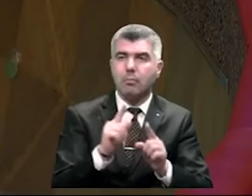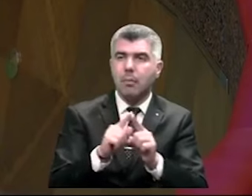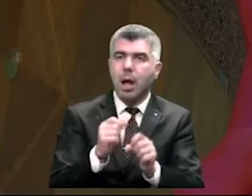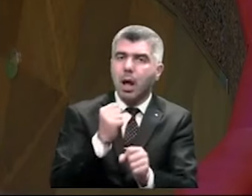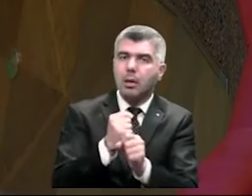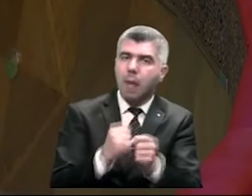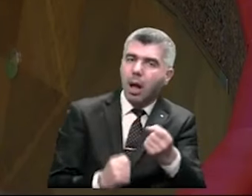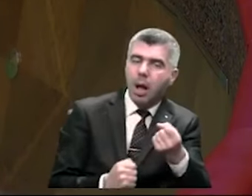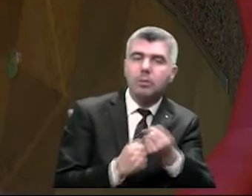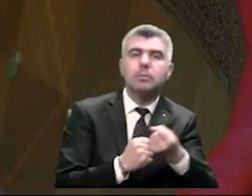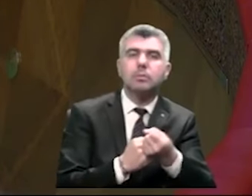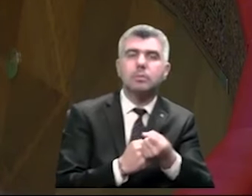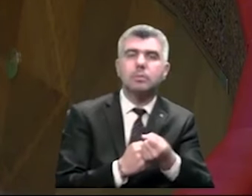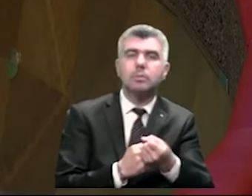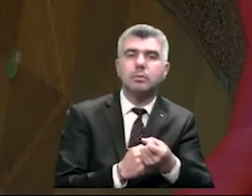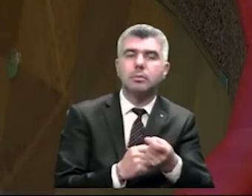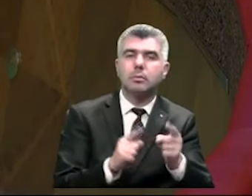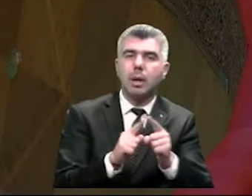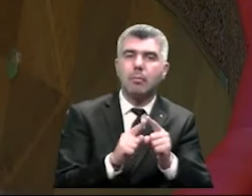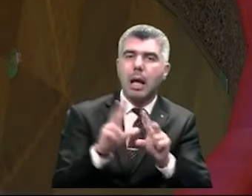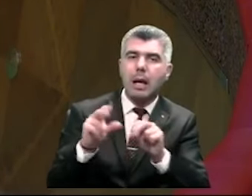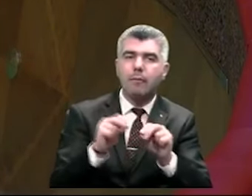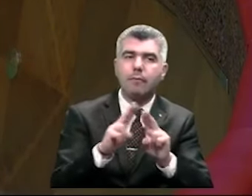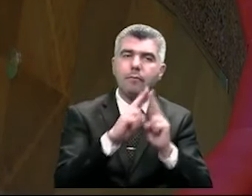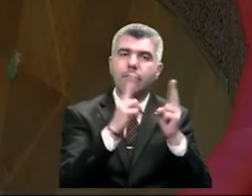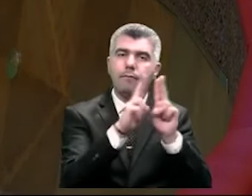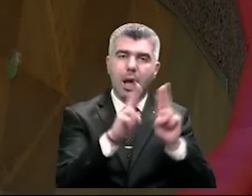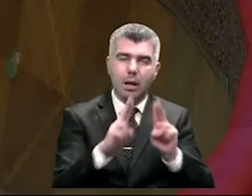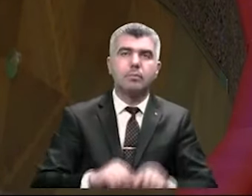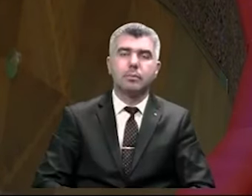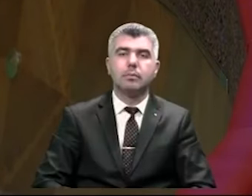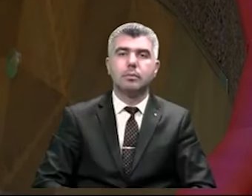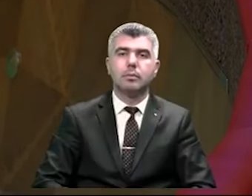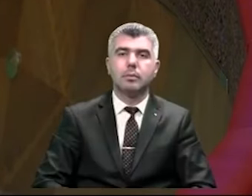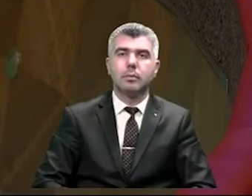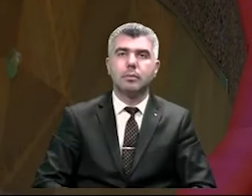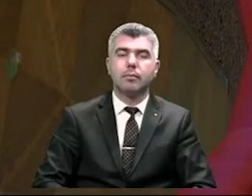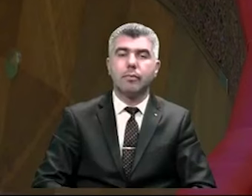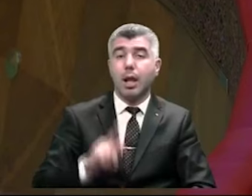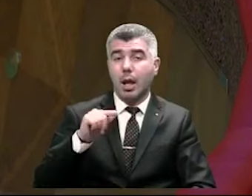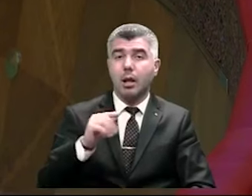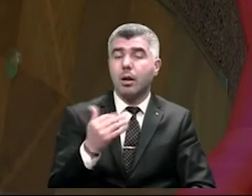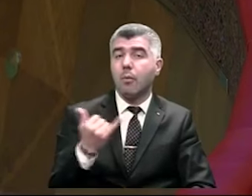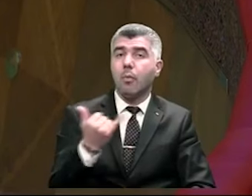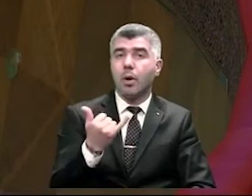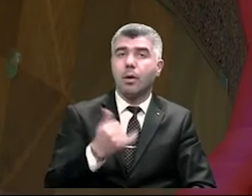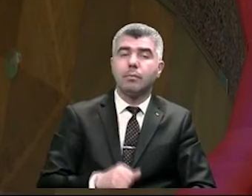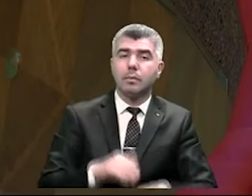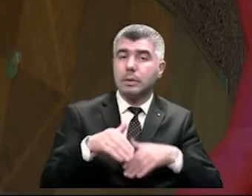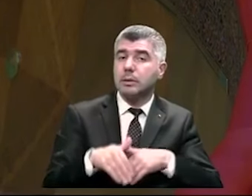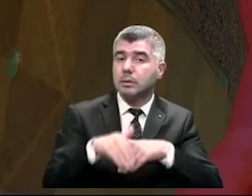نعاونو باش يمشيو العمل وكاين نقطه اللي اللي مهمه والي هي كبيره مشينا فيها